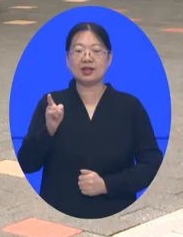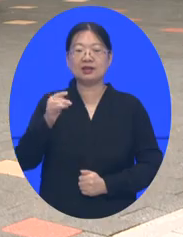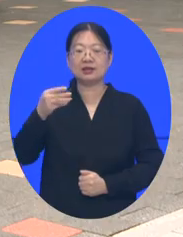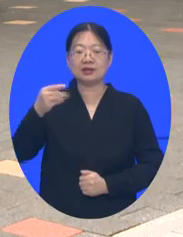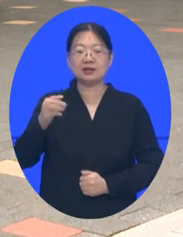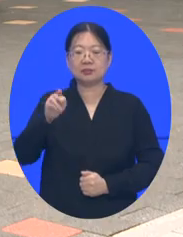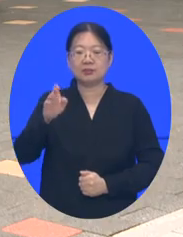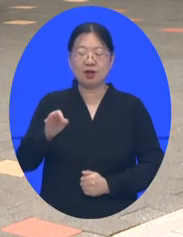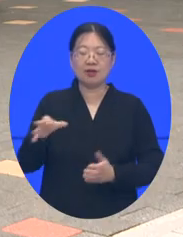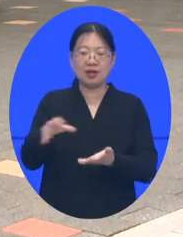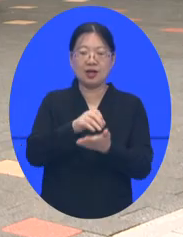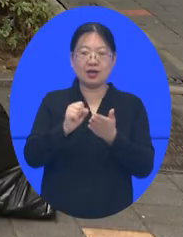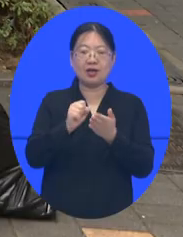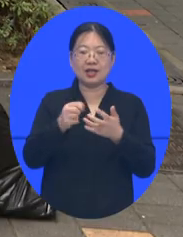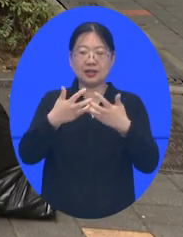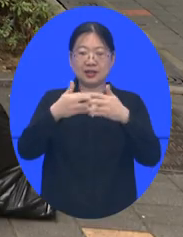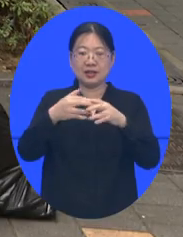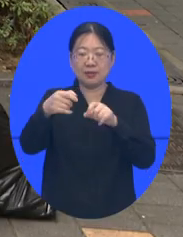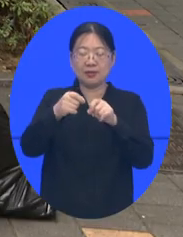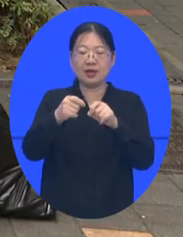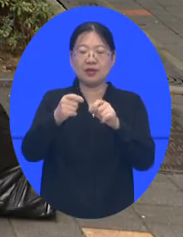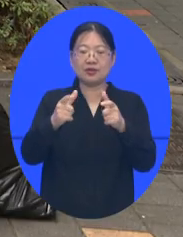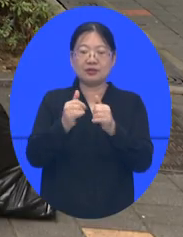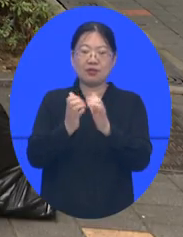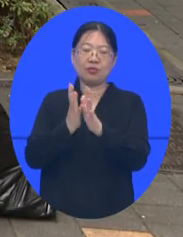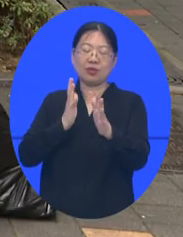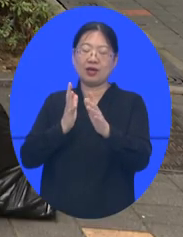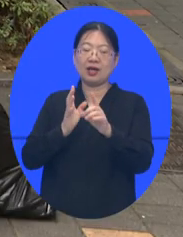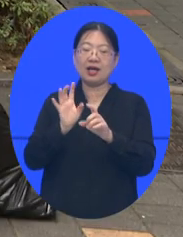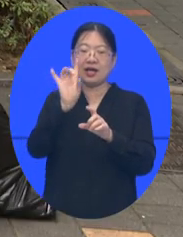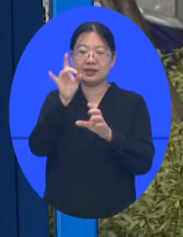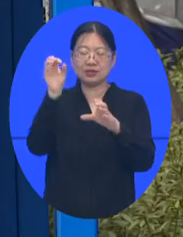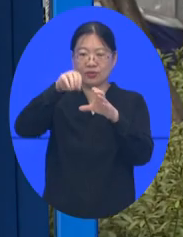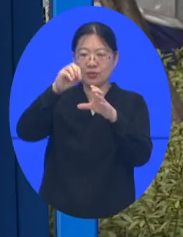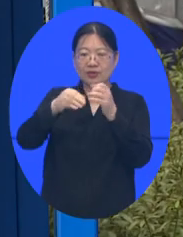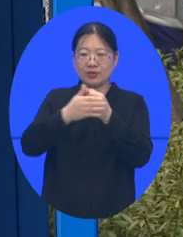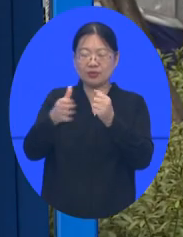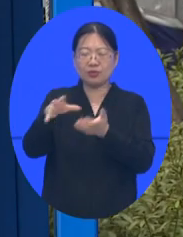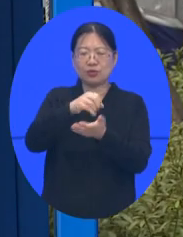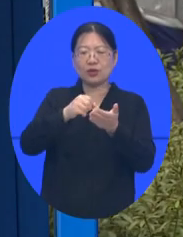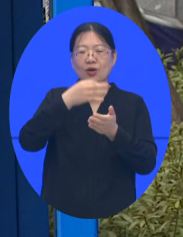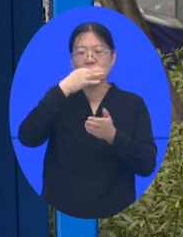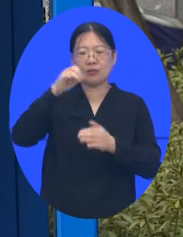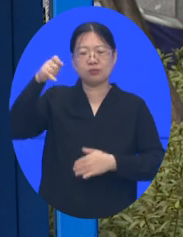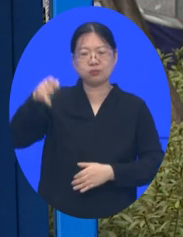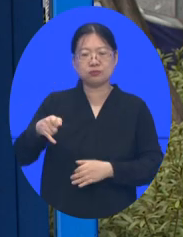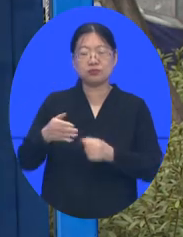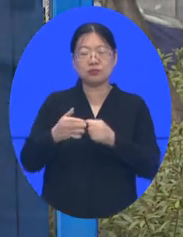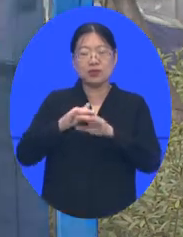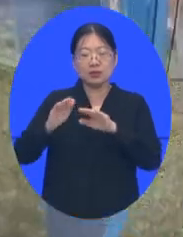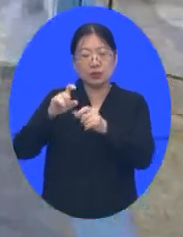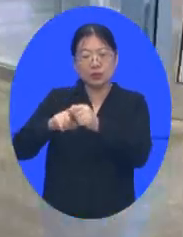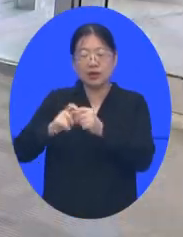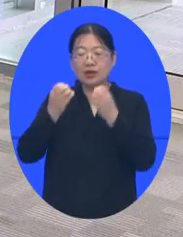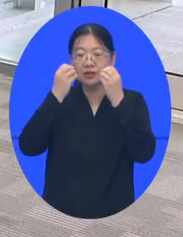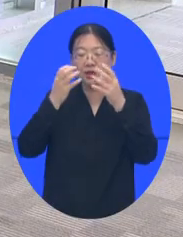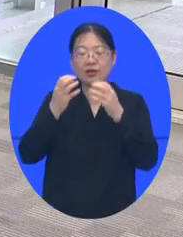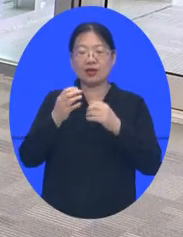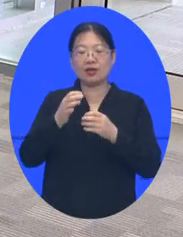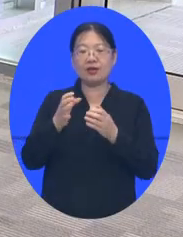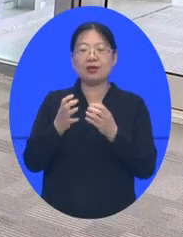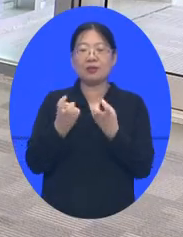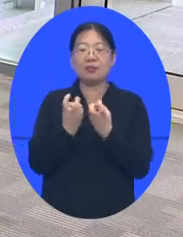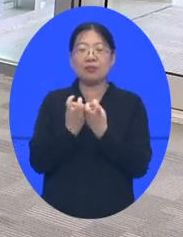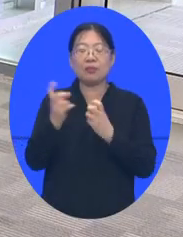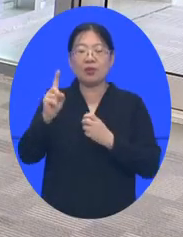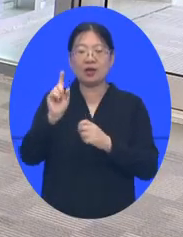페트병 수거기 앞에 주민들이 줄지어 섰습니다. 하나씩 넣어야 하기 때문에 수거 효율이 떨어지는 상황. 이를 해결하기 위해 새로 개발된